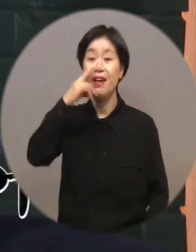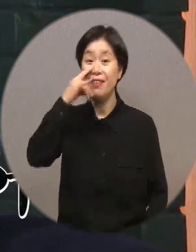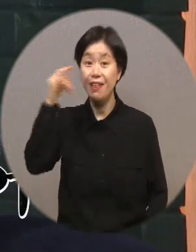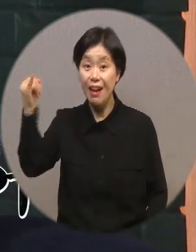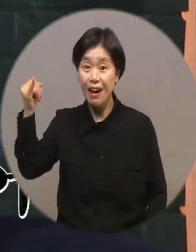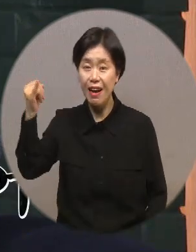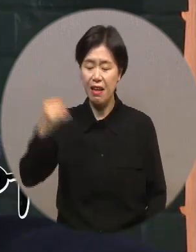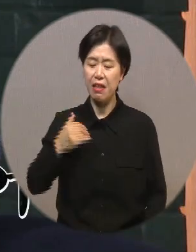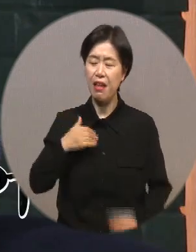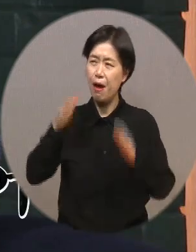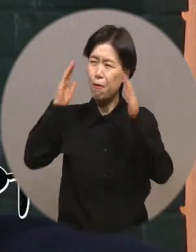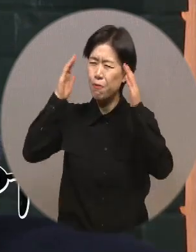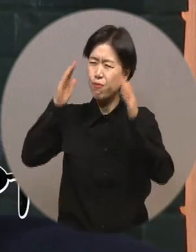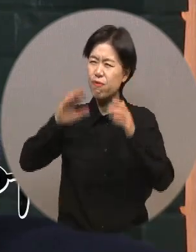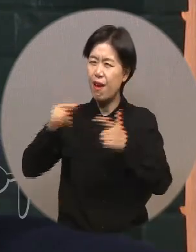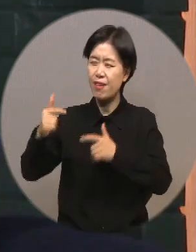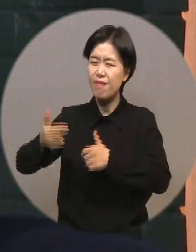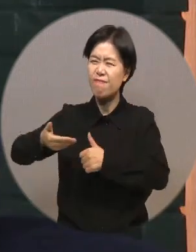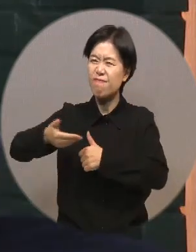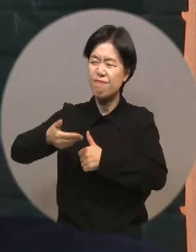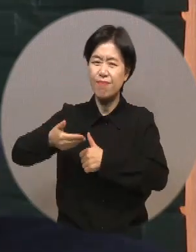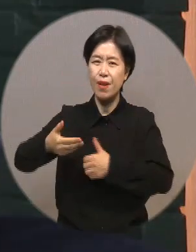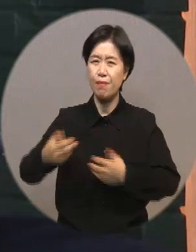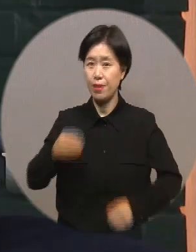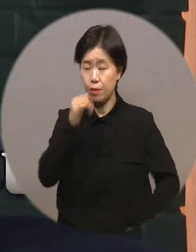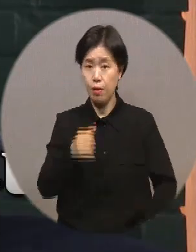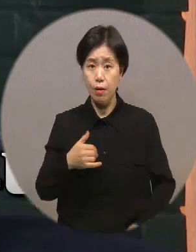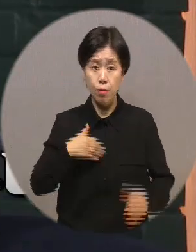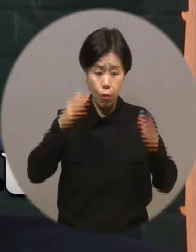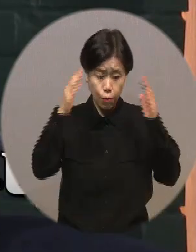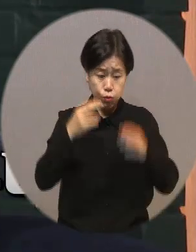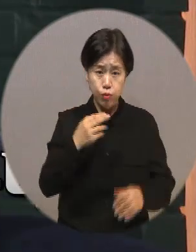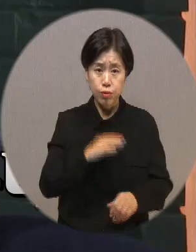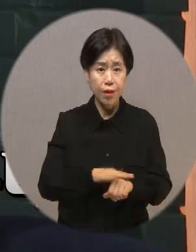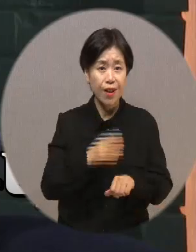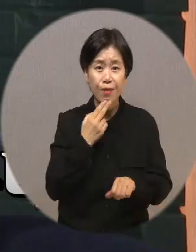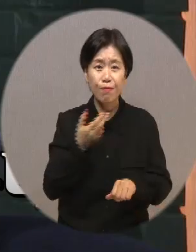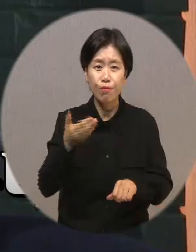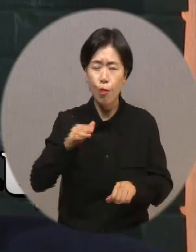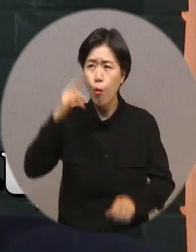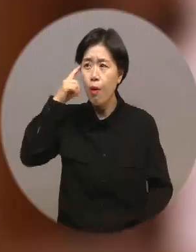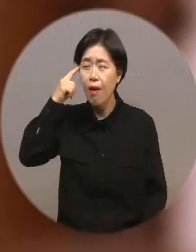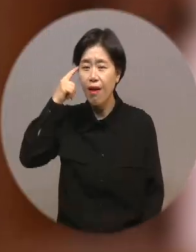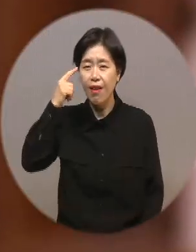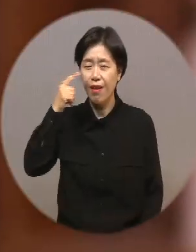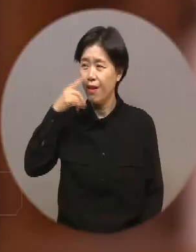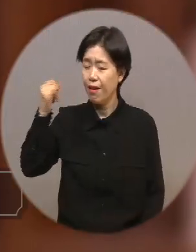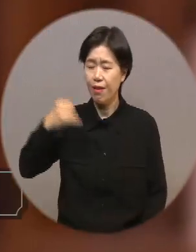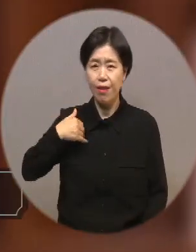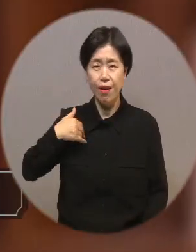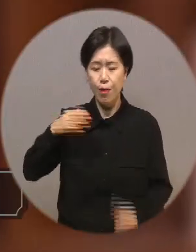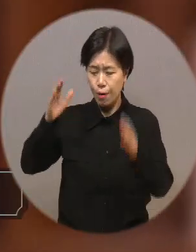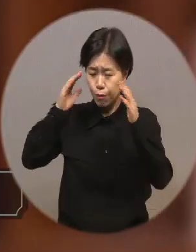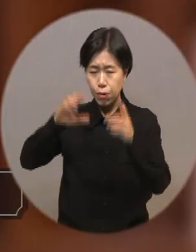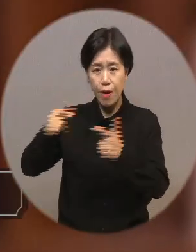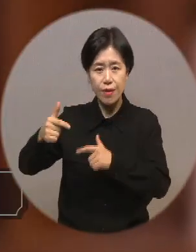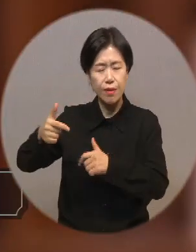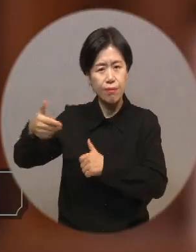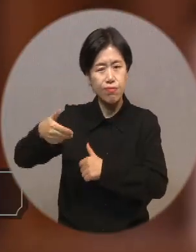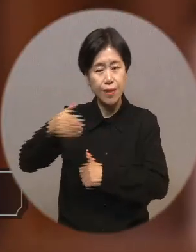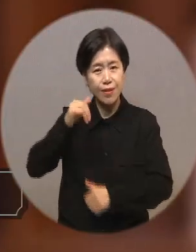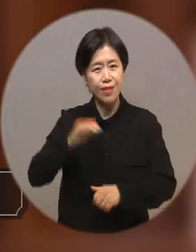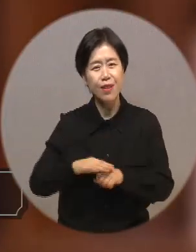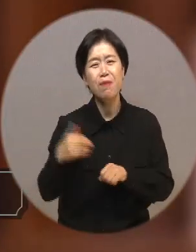좀 대단하셨던 분이셨어요. 저는 사실 공부를 잘하지도 않는데 저희 엄마가 왜 저한테 그렇게 했는지 모르겠는데 하여튼 근데 뭐 보고 배운 게